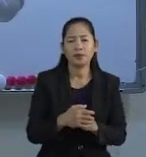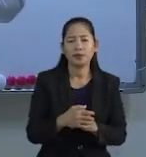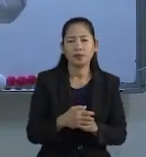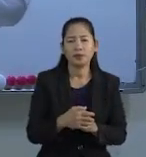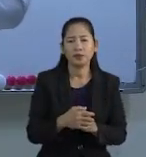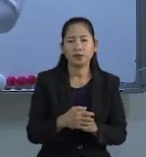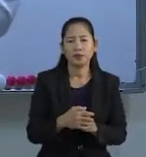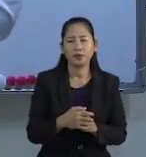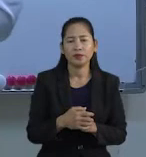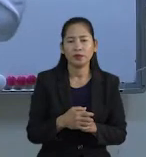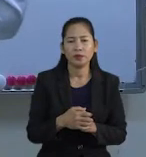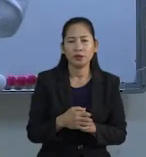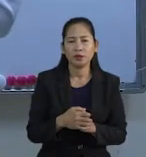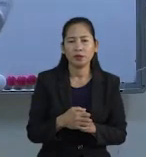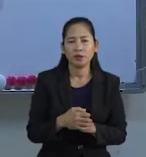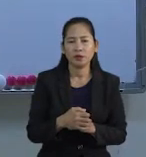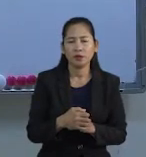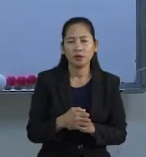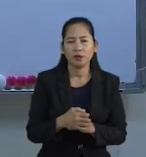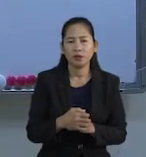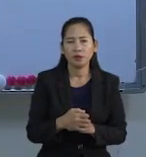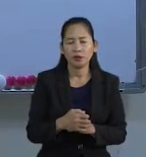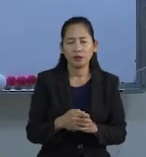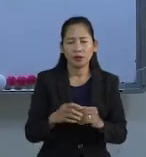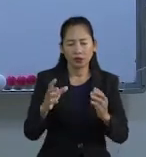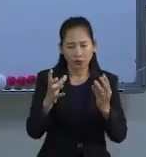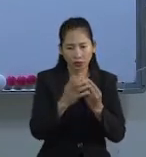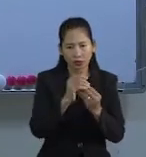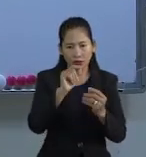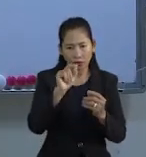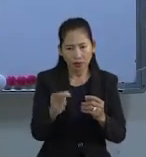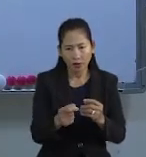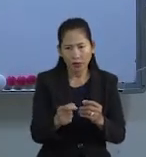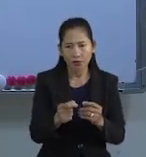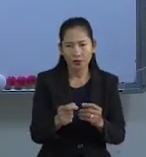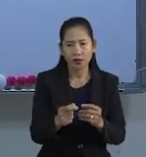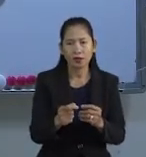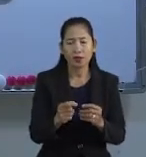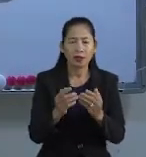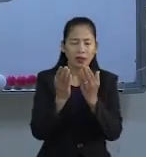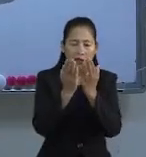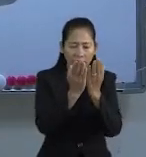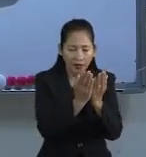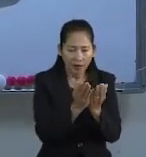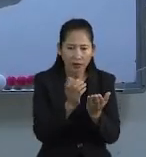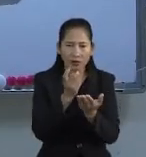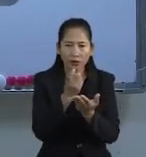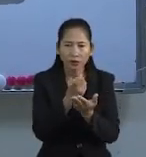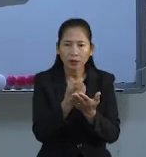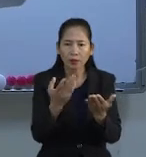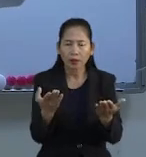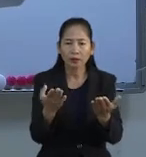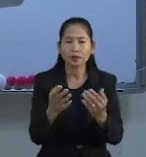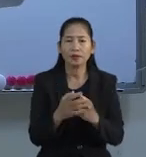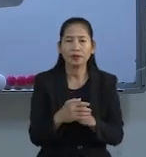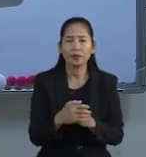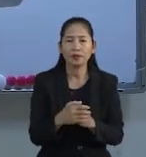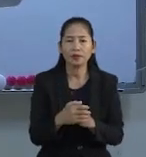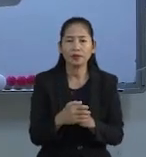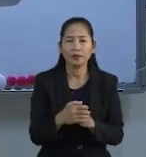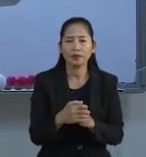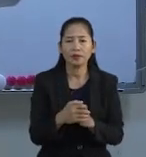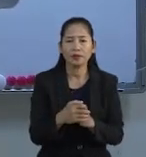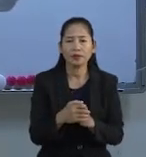và chùm luôn tu sắp hiện chẳng chùm luôn tu sắp hiện cái an giống mấy con chùm luôn tu sắp hiện con cứ tìm